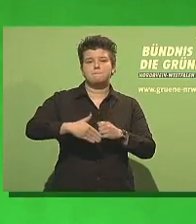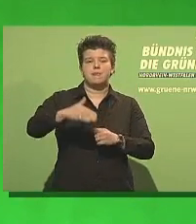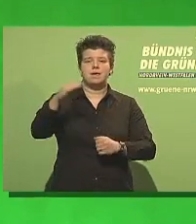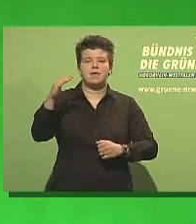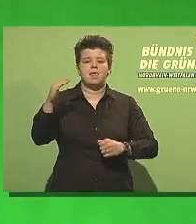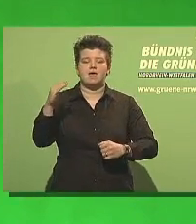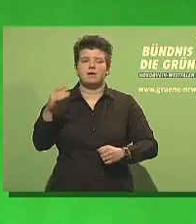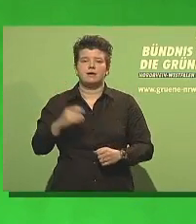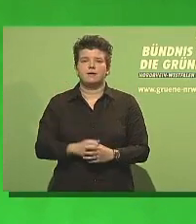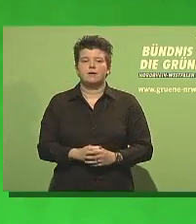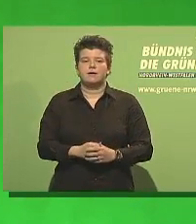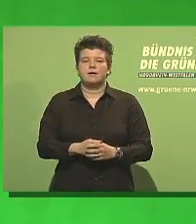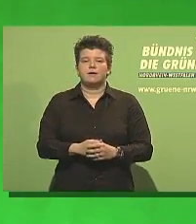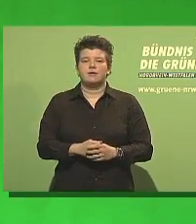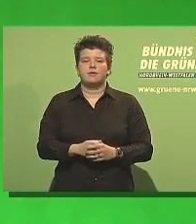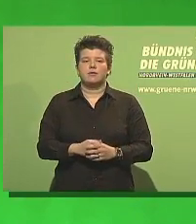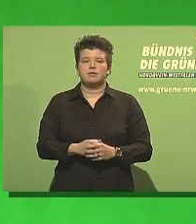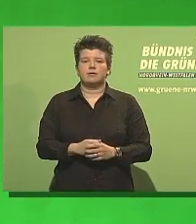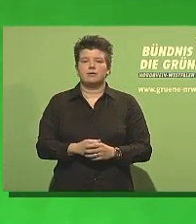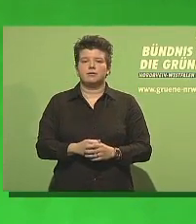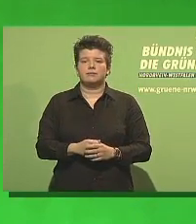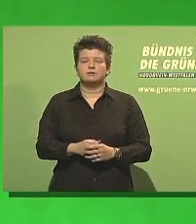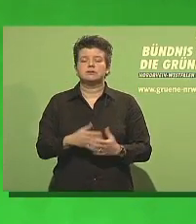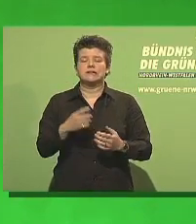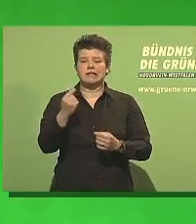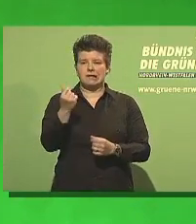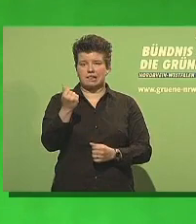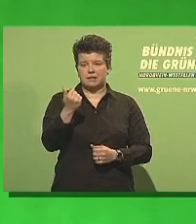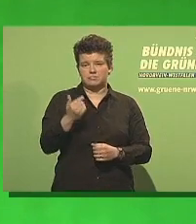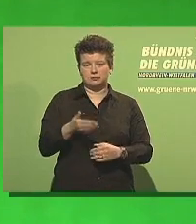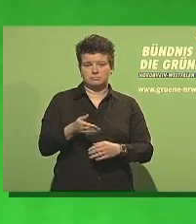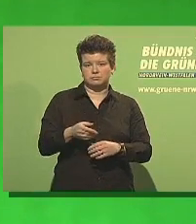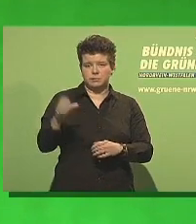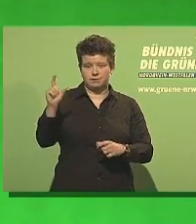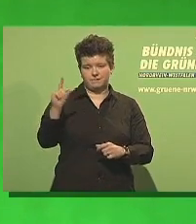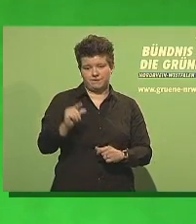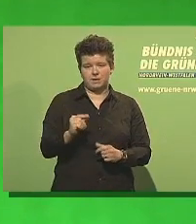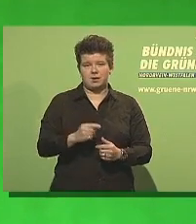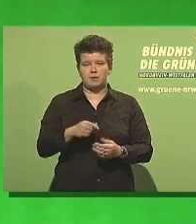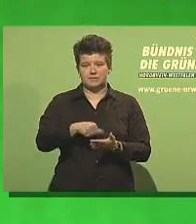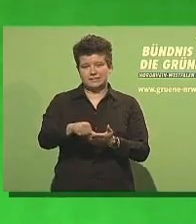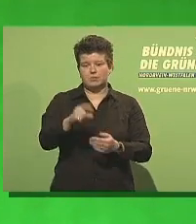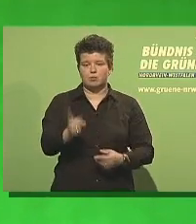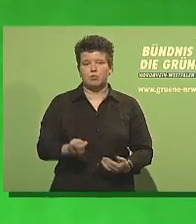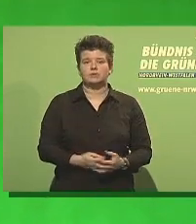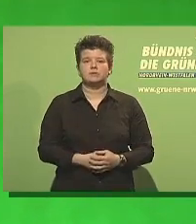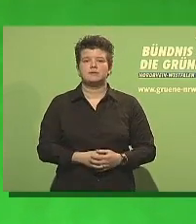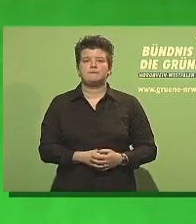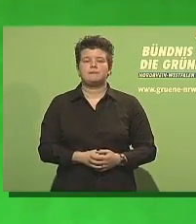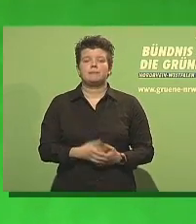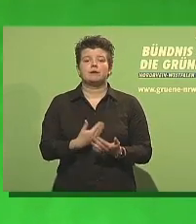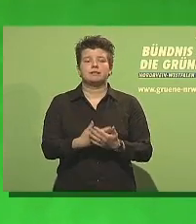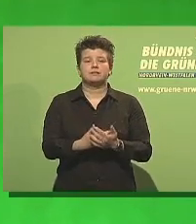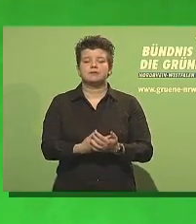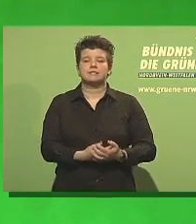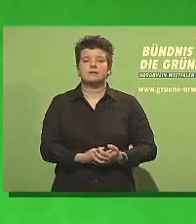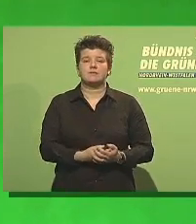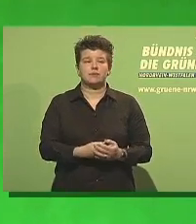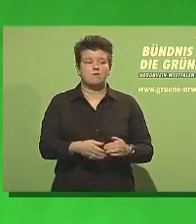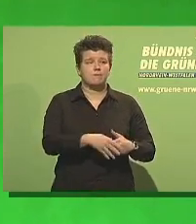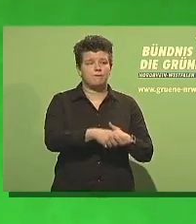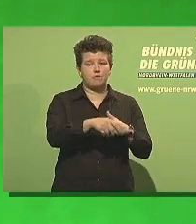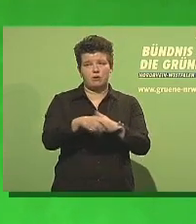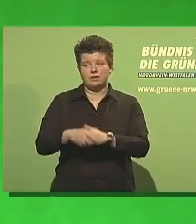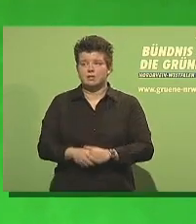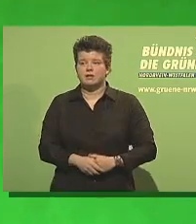Kilowattstunde gesenkt. Schwarz-Gelb verhindert diesen Durchbruch der Erneuerbaren. Und deshalb, liebe Freundinnen und Freunde, schaffen wir